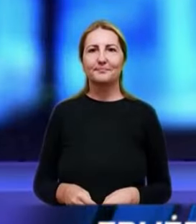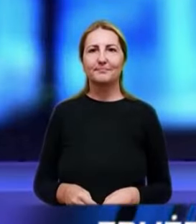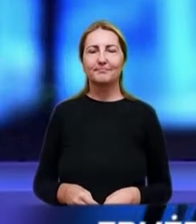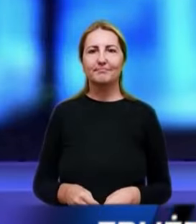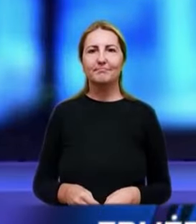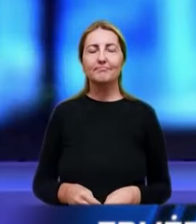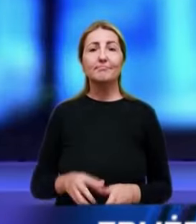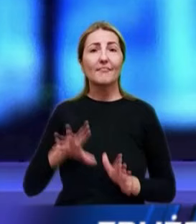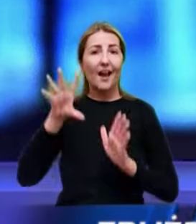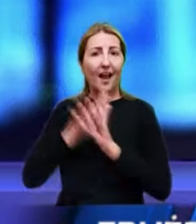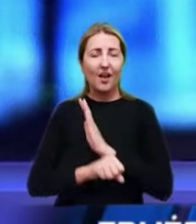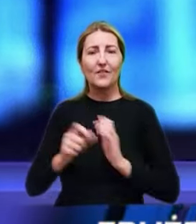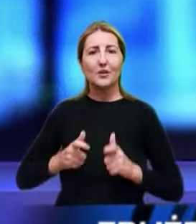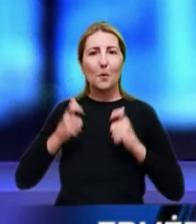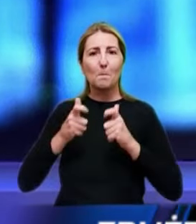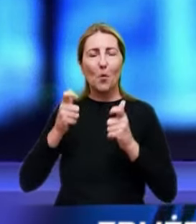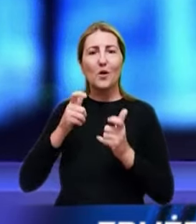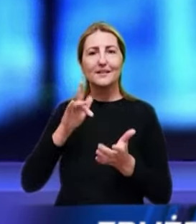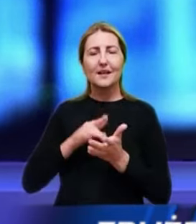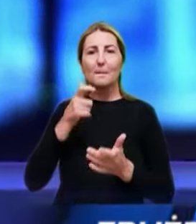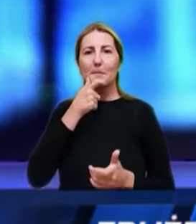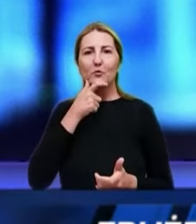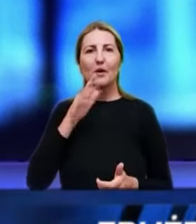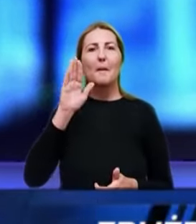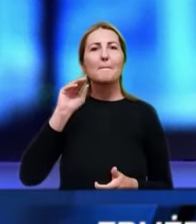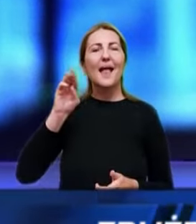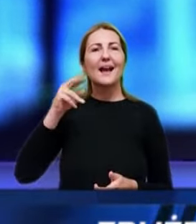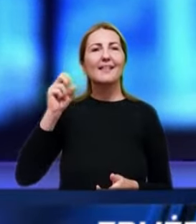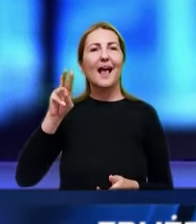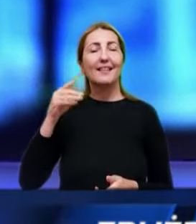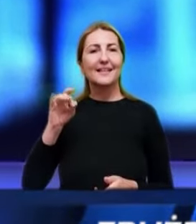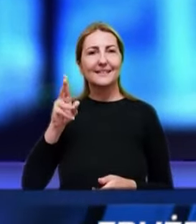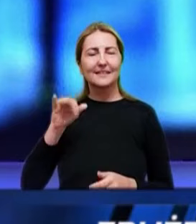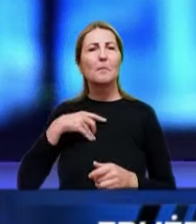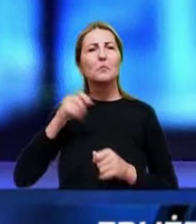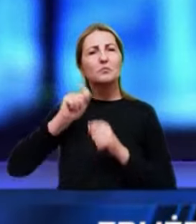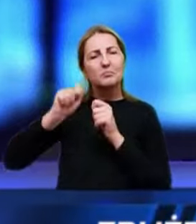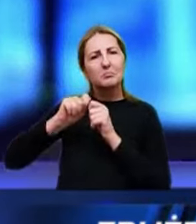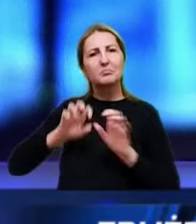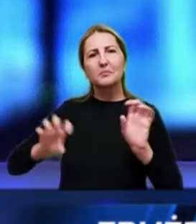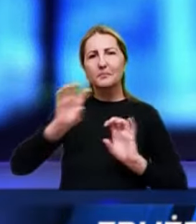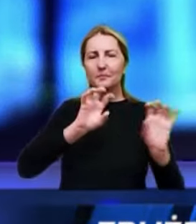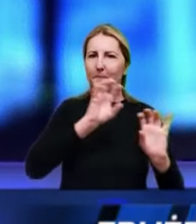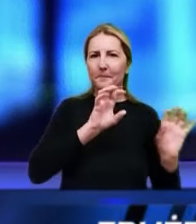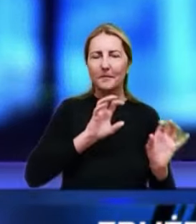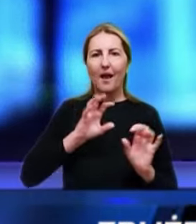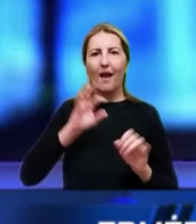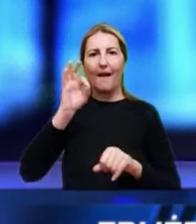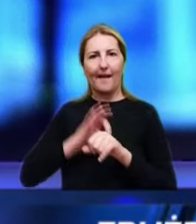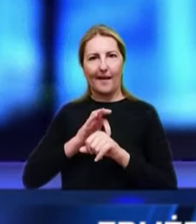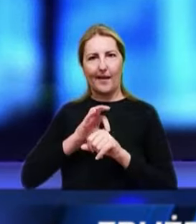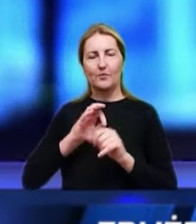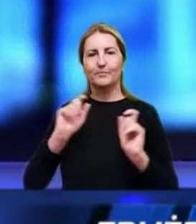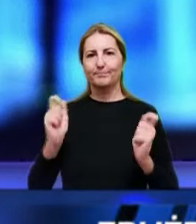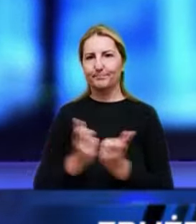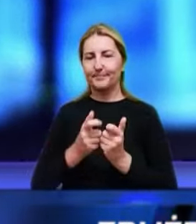Awaria mostu Bernardyńskiego w Bydgoszczy. W trakcie prowadzonych bieżących prac utrzymaniowych została wykryta awaria jednego z